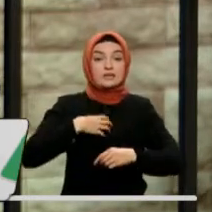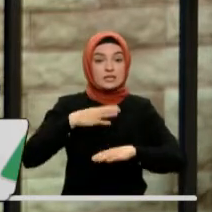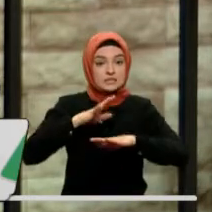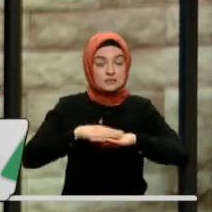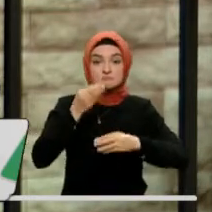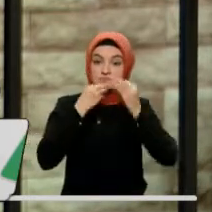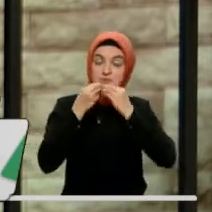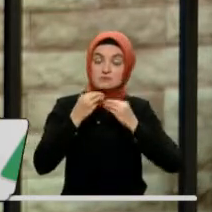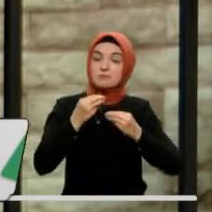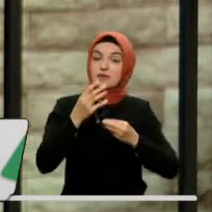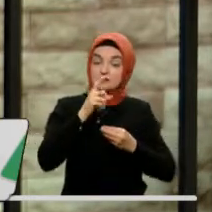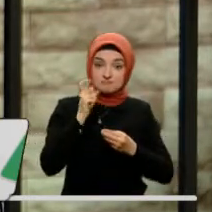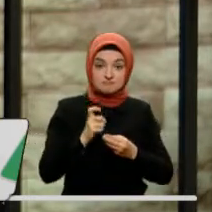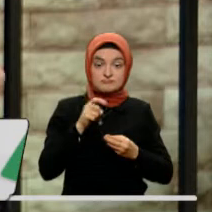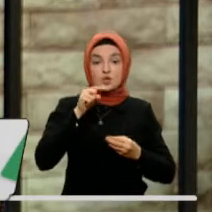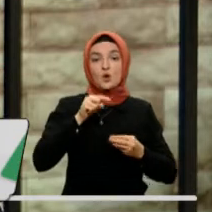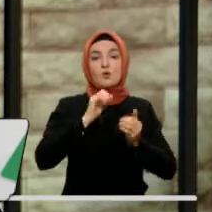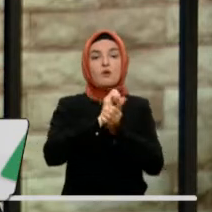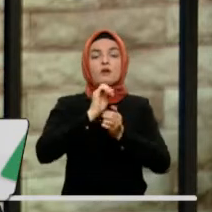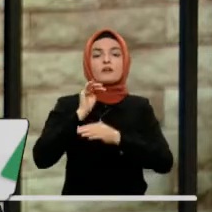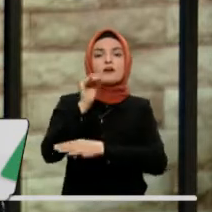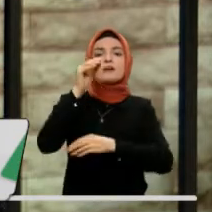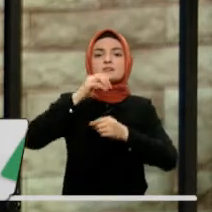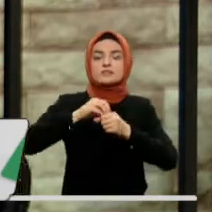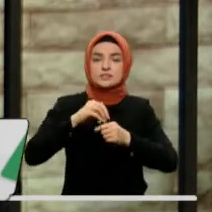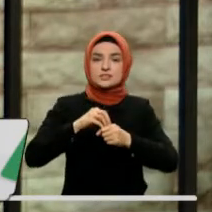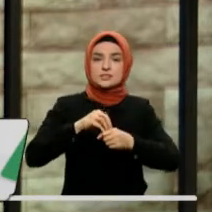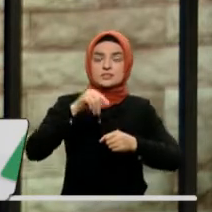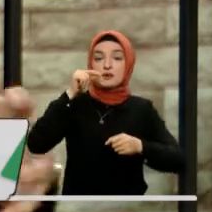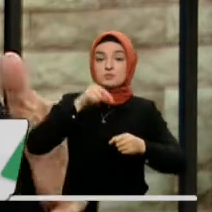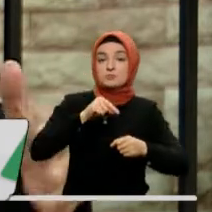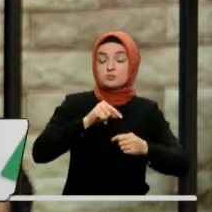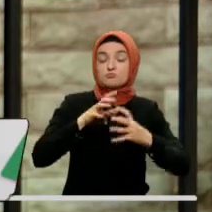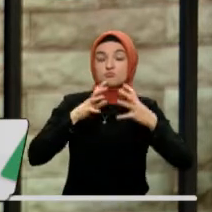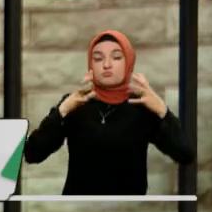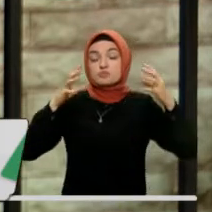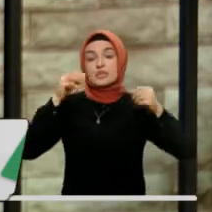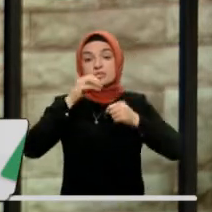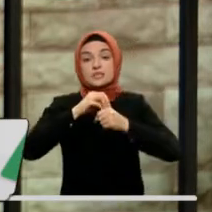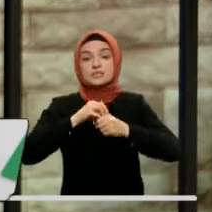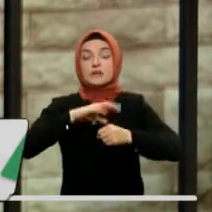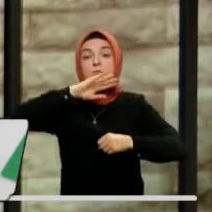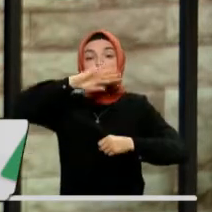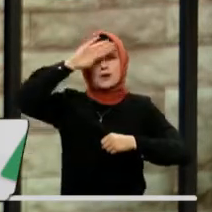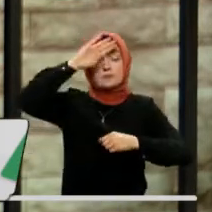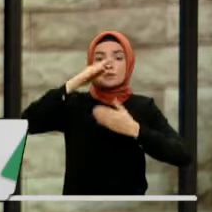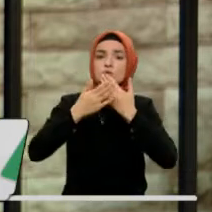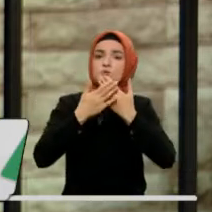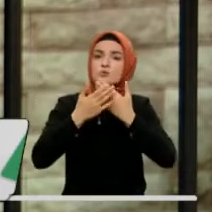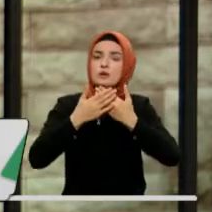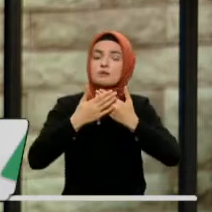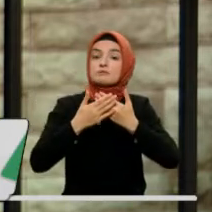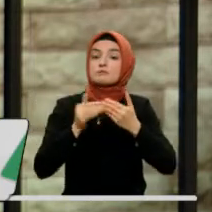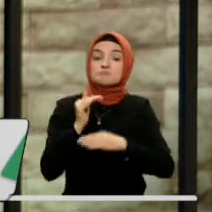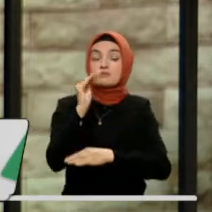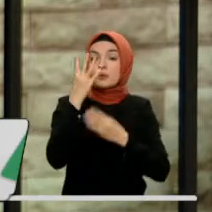yiyebilecek misin? Ya da o aile hayatı içinde... Bu genişlik içinde bayramlarını, düğünlerini, törenlerini